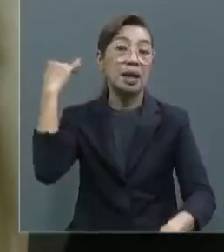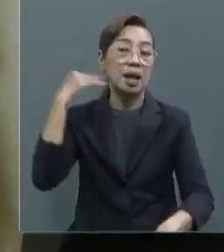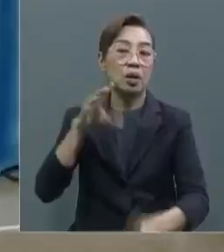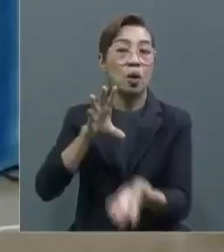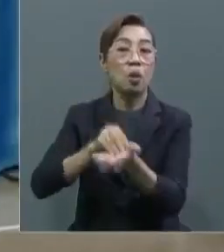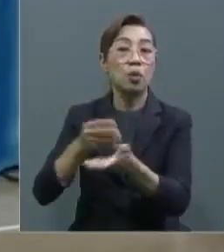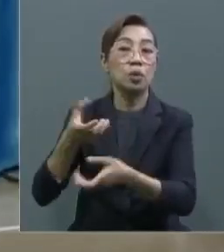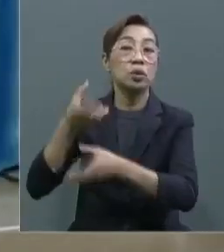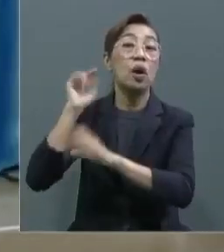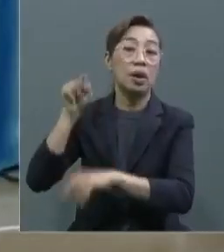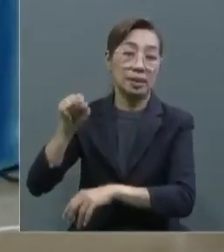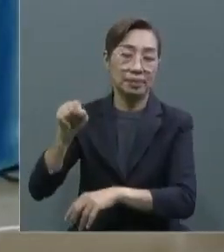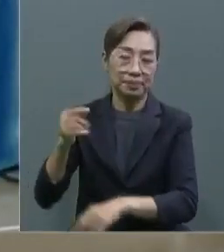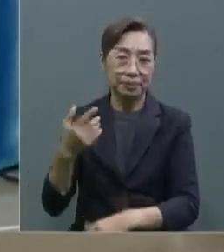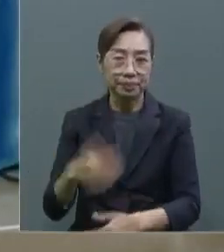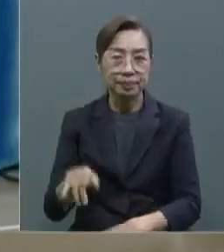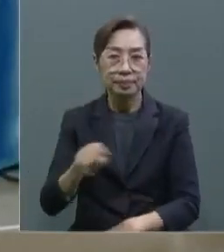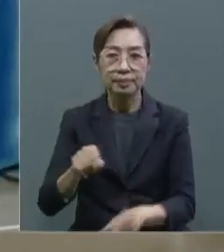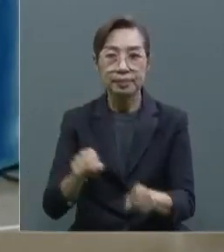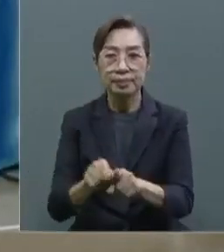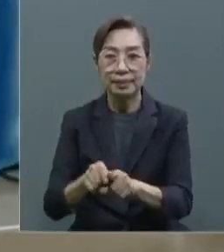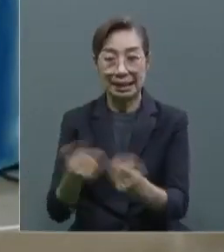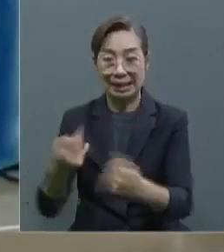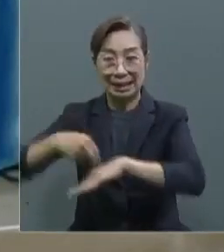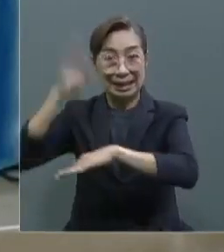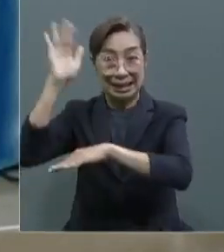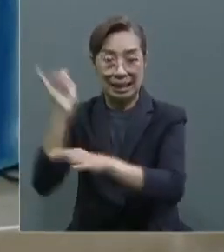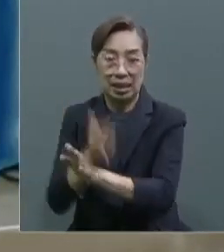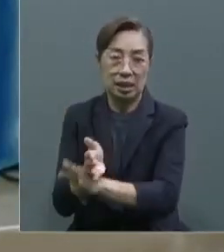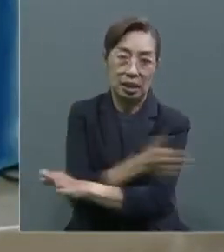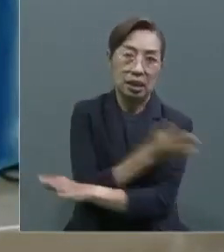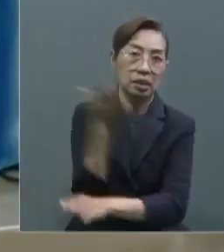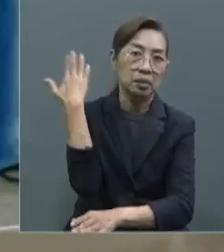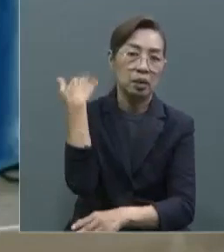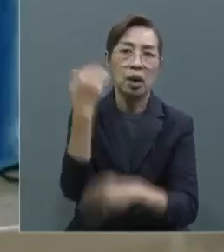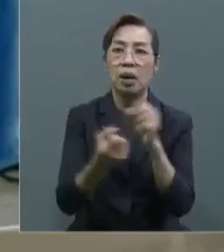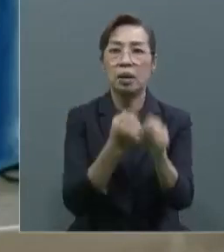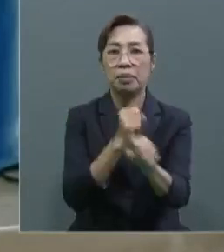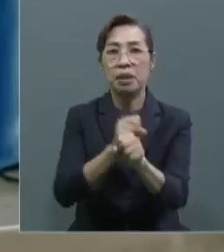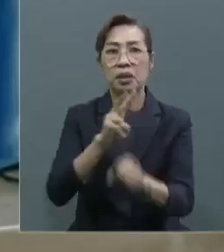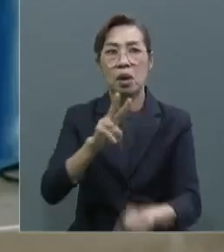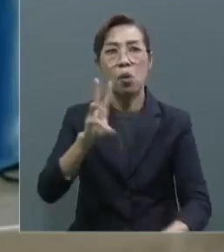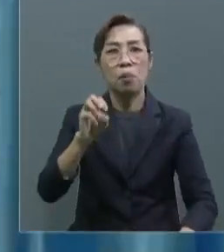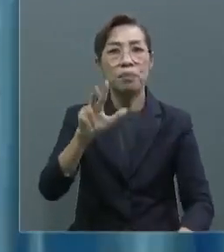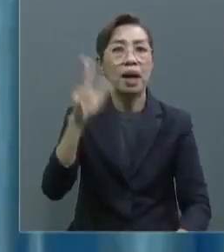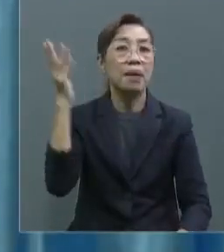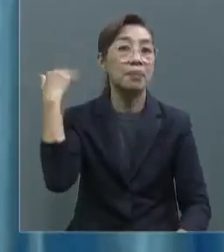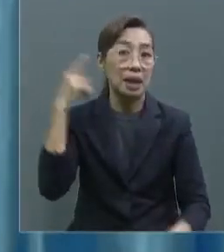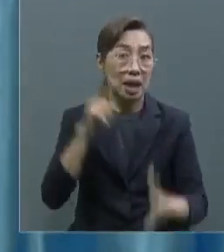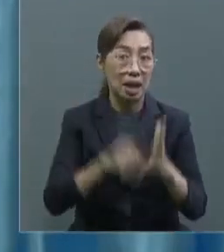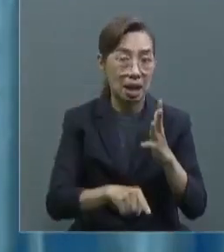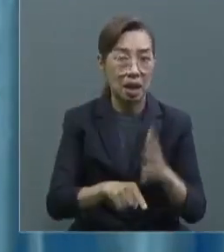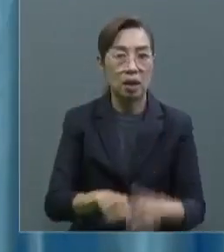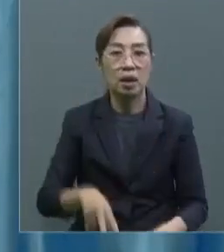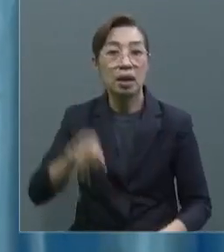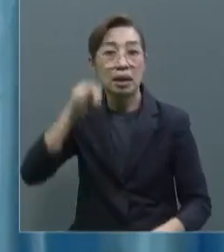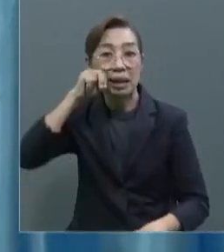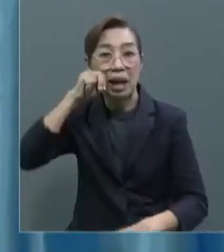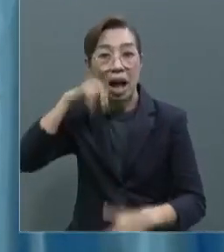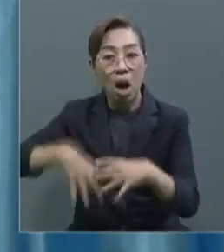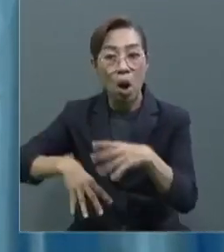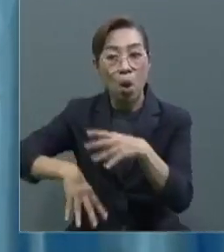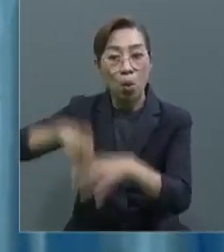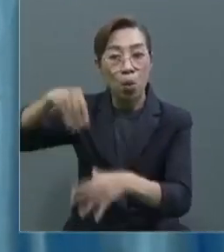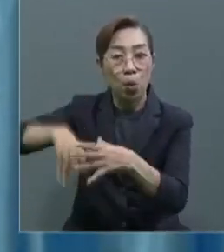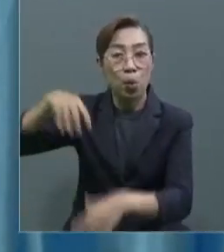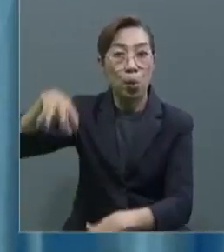อนหลังและกันก่อนที่จะมาเกิดเหตุการณ์ที่มีการแถลงข่าวในครั้งนี้เนี่ยนะคะก็คือช่วงปลายปี2563ค่ะอธิบดีกรมทรัพยากรน้ำบาดาลในส